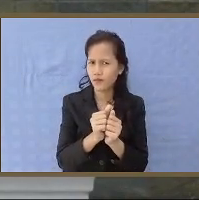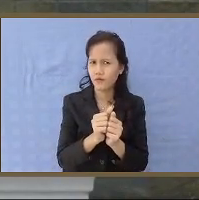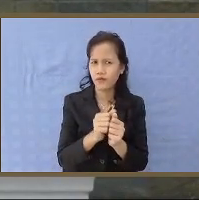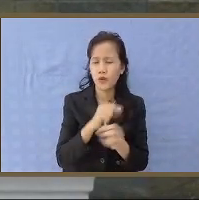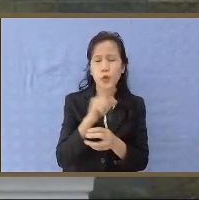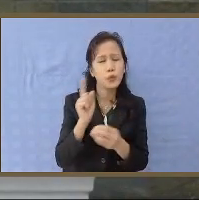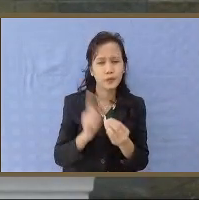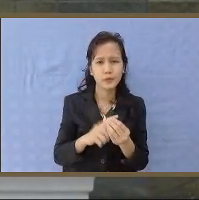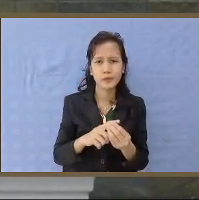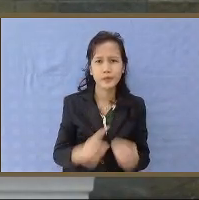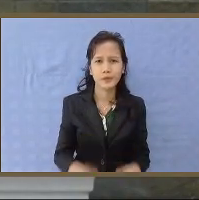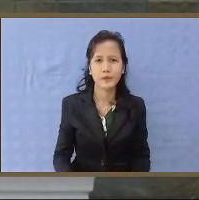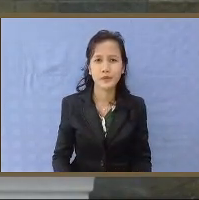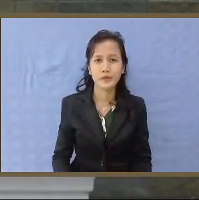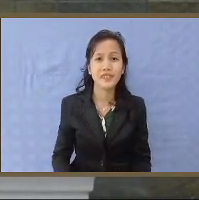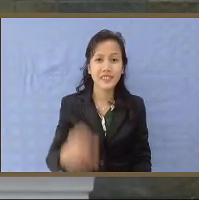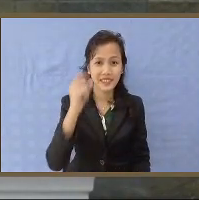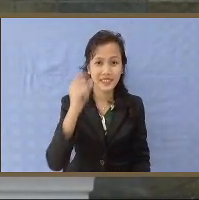Are you with me?